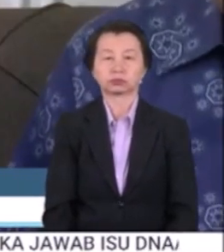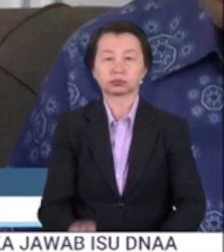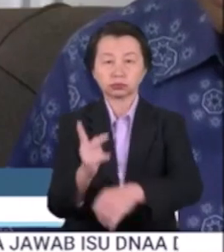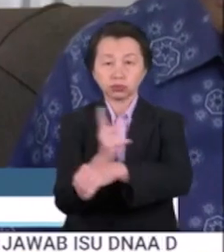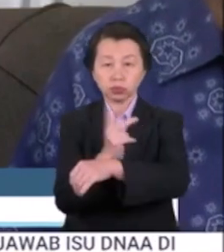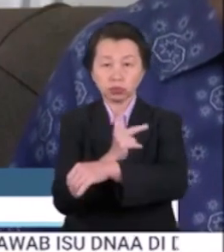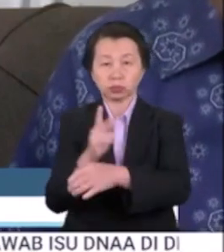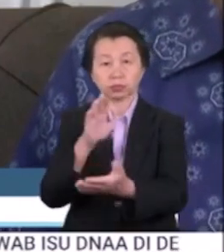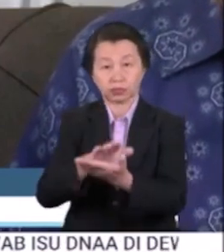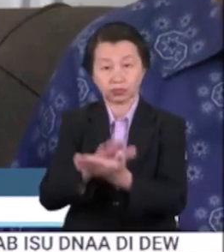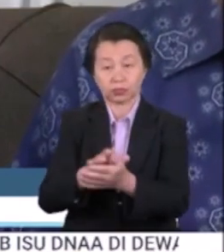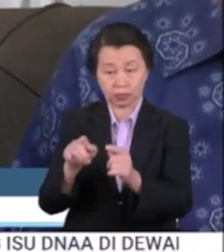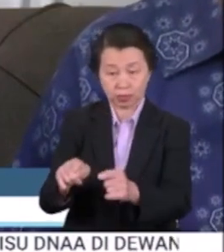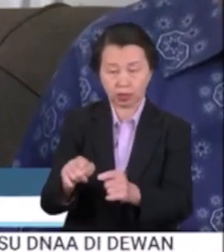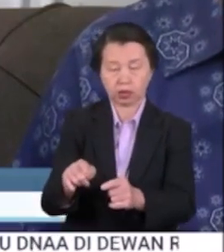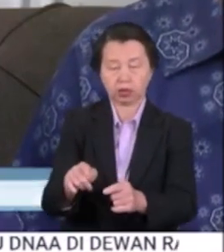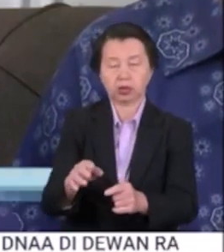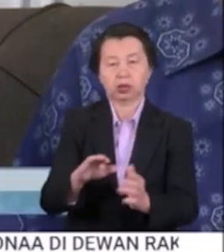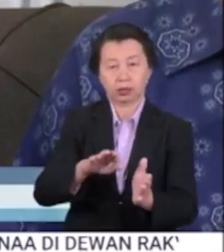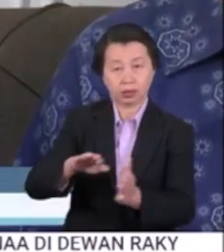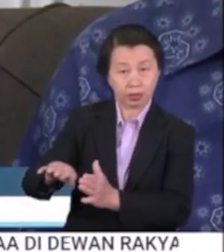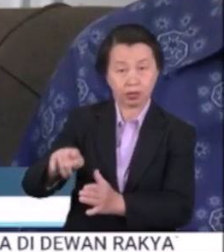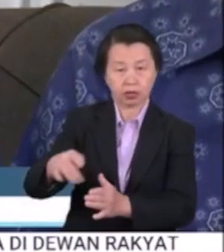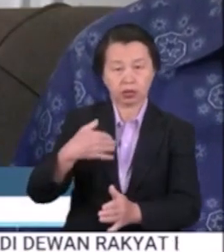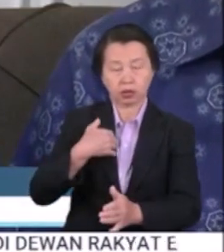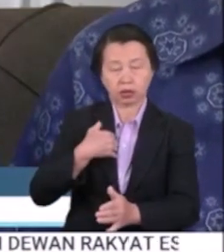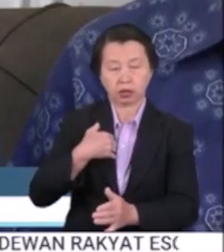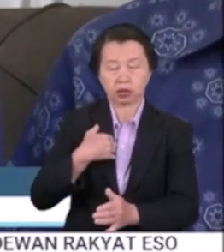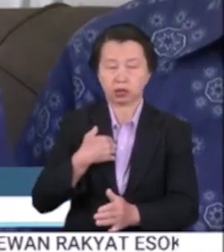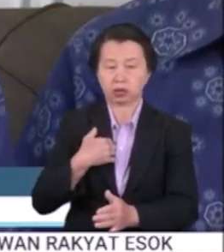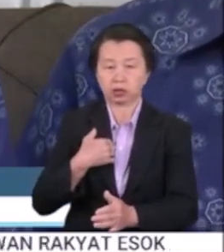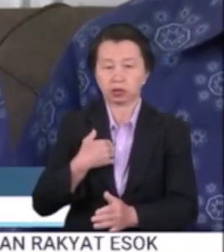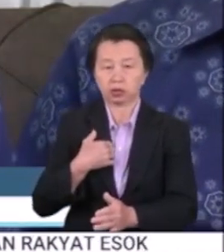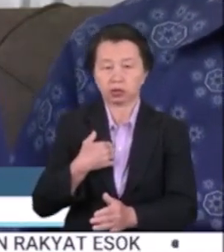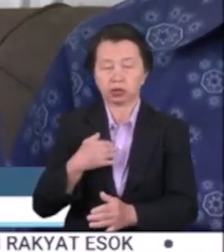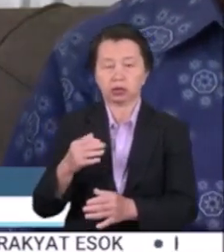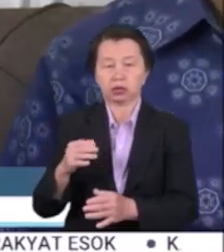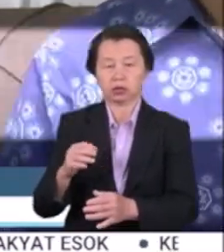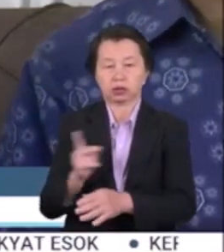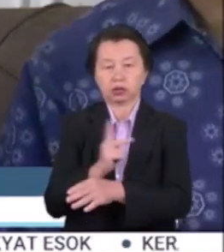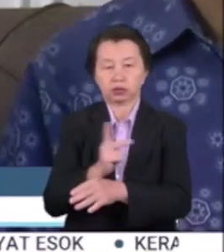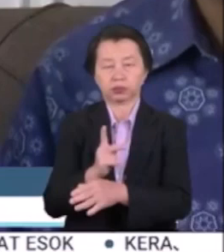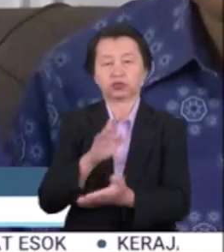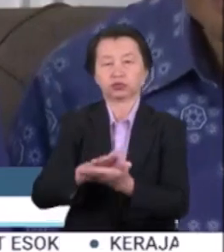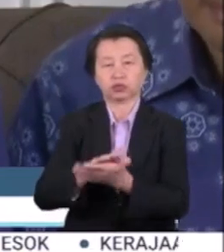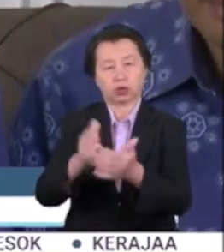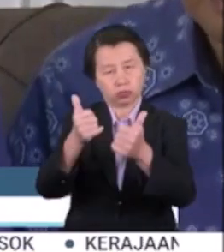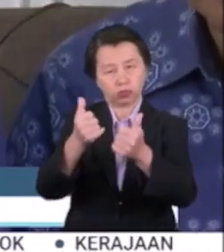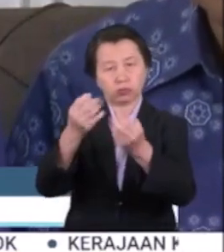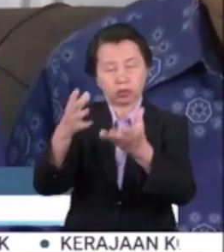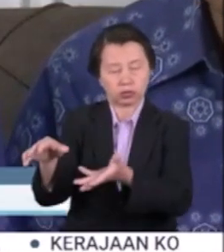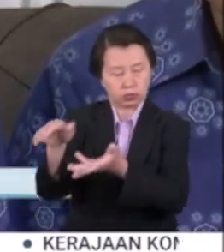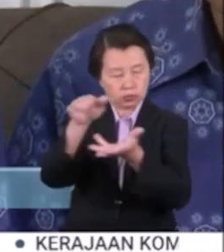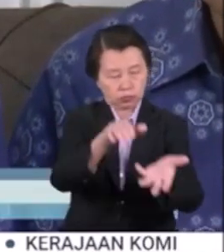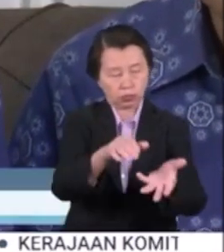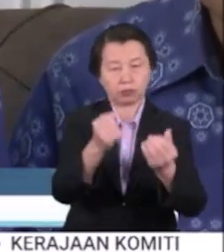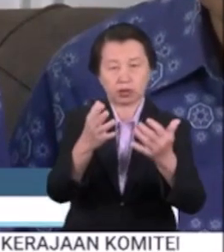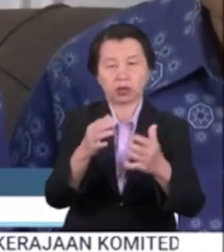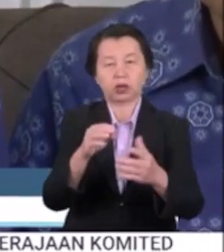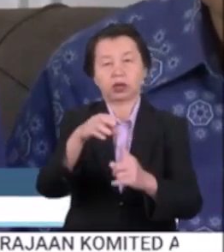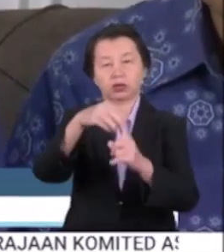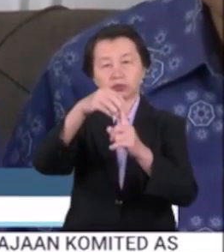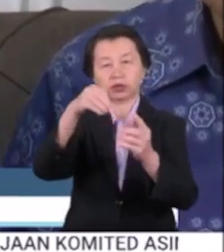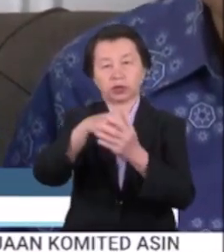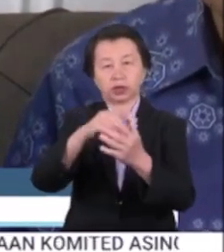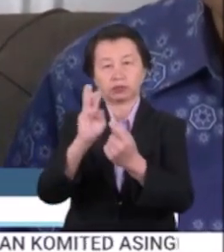Koperasi sekolah juga selain daripada sebenarnya banyak koperasi sekolah banyak menyumbang terutama sekali dalam